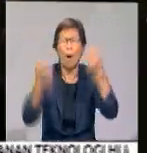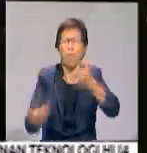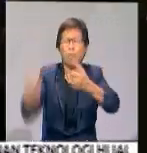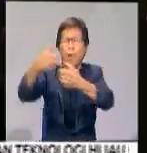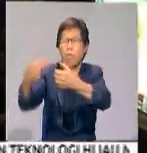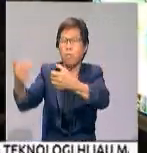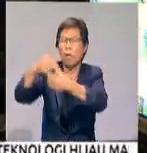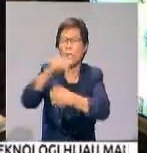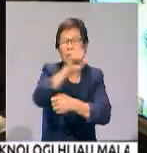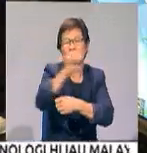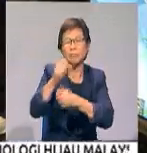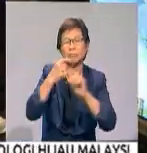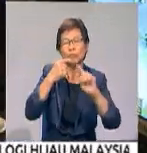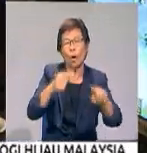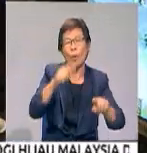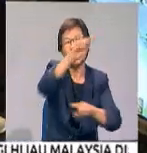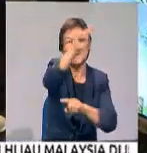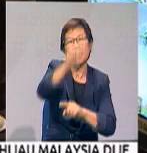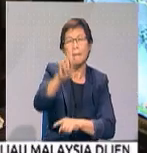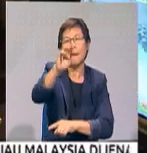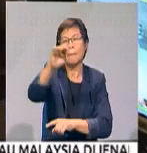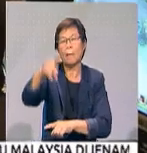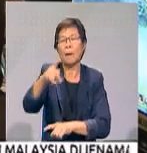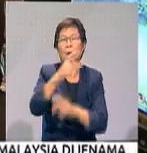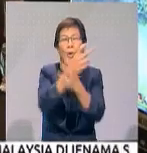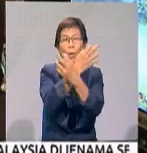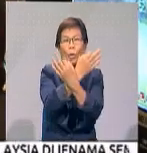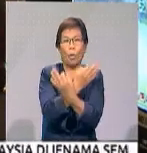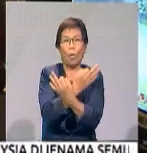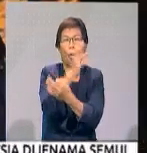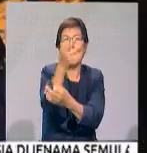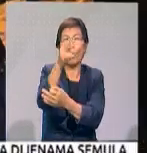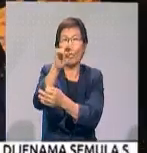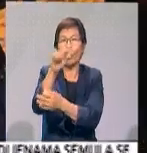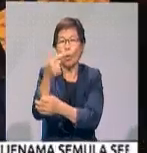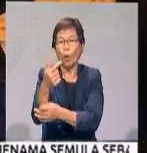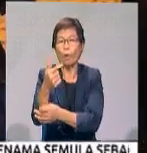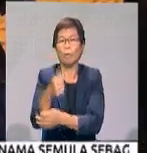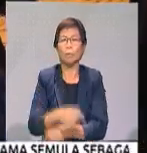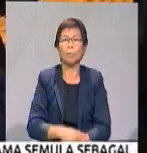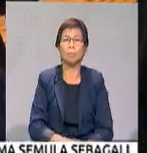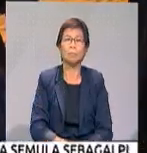menyertainya. Syed Saddiq menjawab pertanyaan Ahli Parlimen Keluang, Wong Syuki.